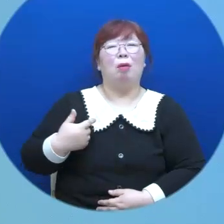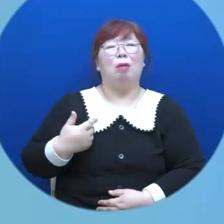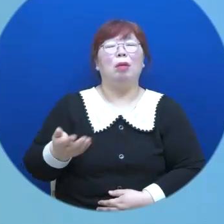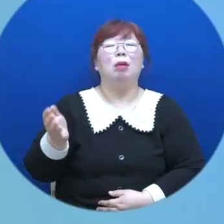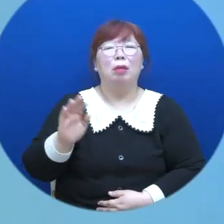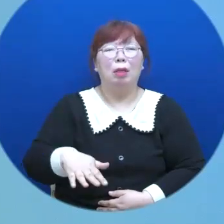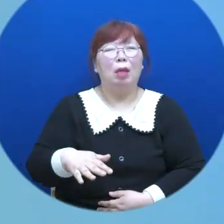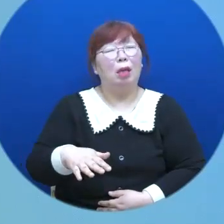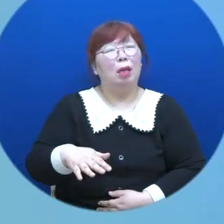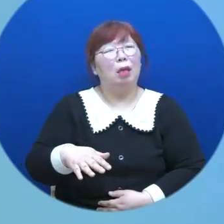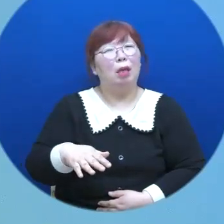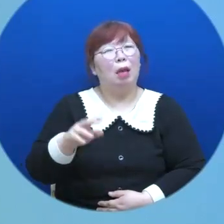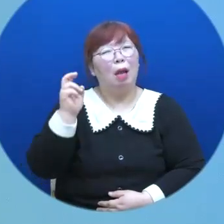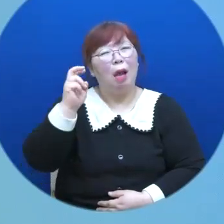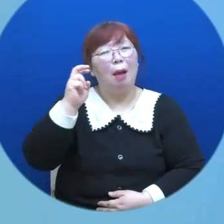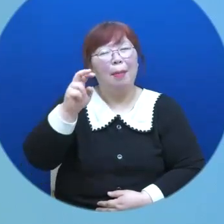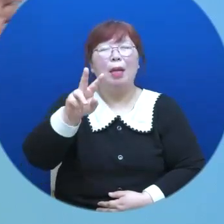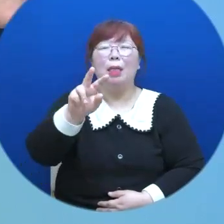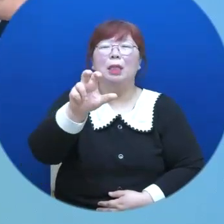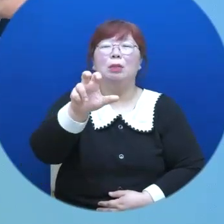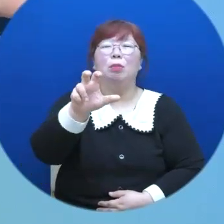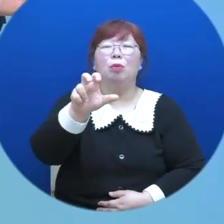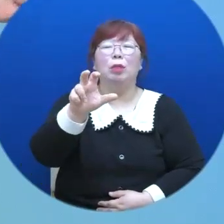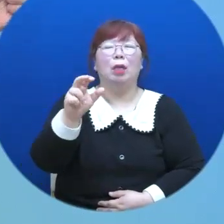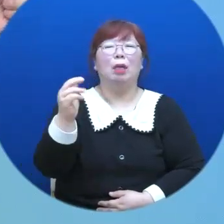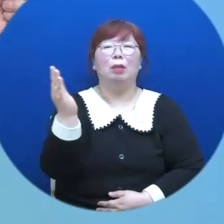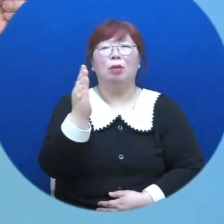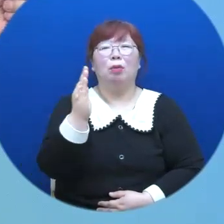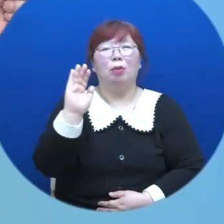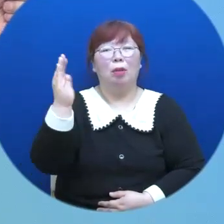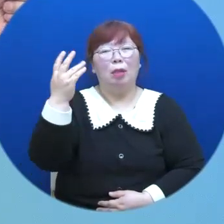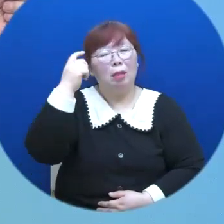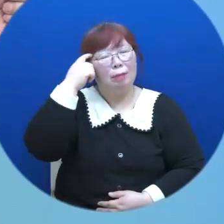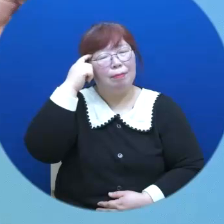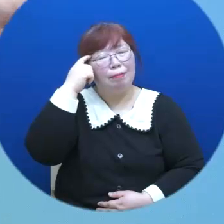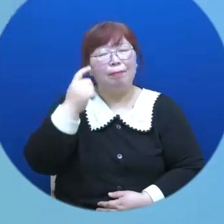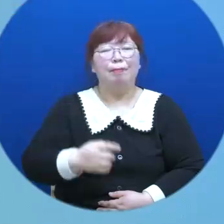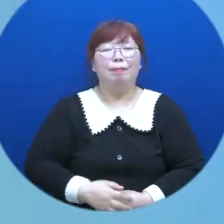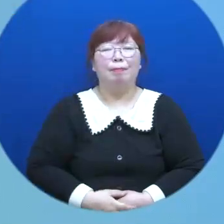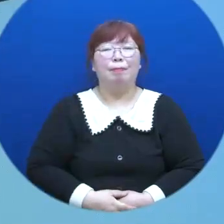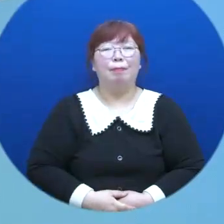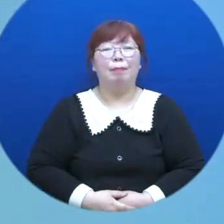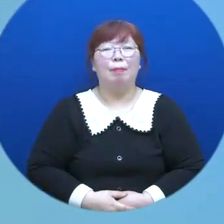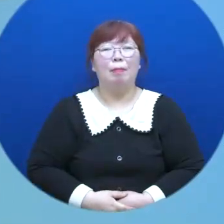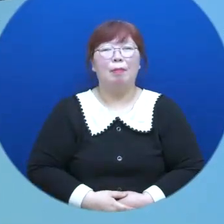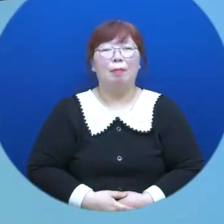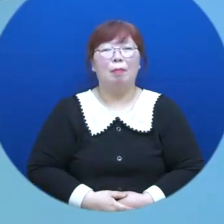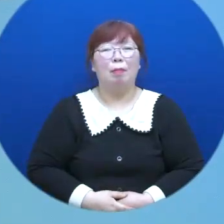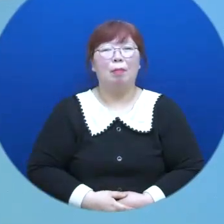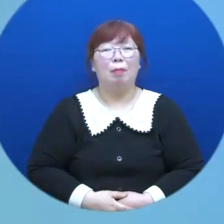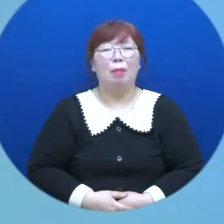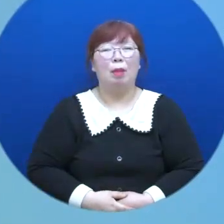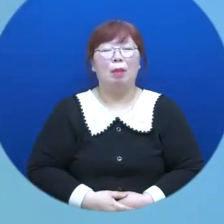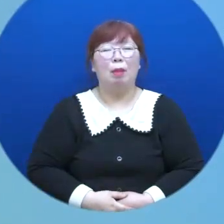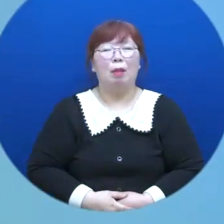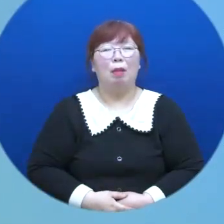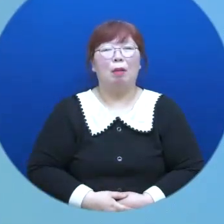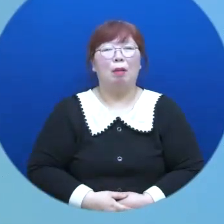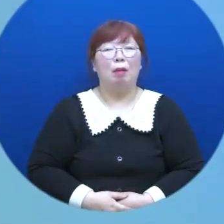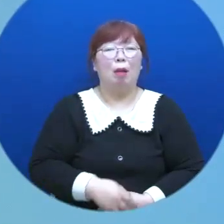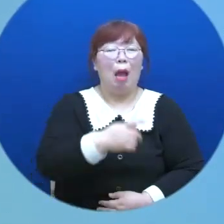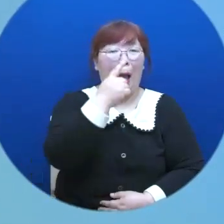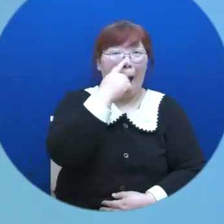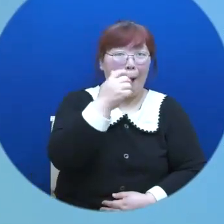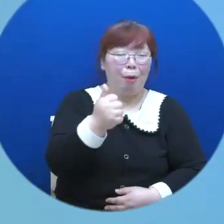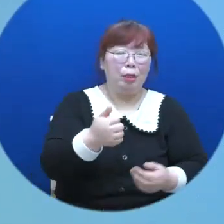학자들은 25세 안팎 정도 됐을 거다고 얘기해요. 그렇다고 그러면 아버지